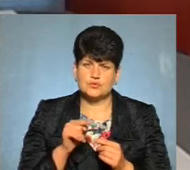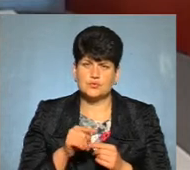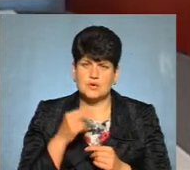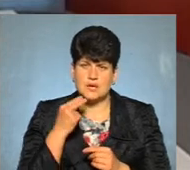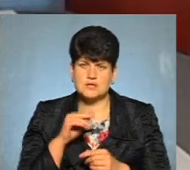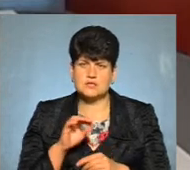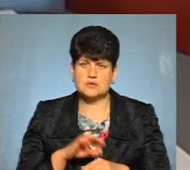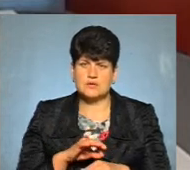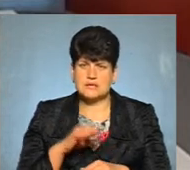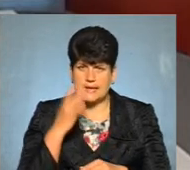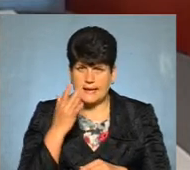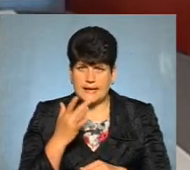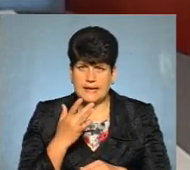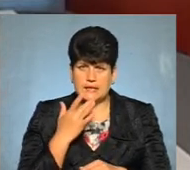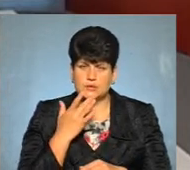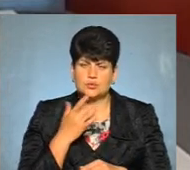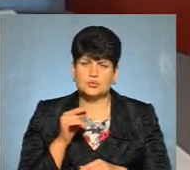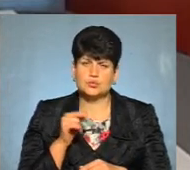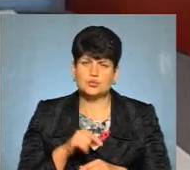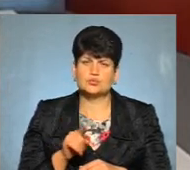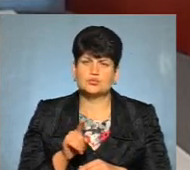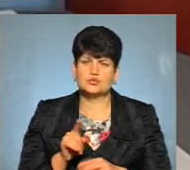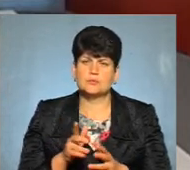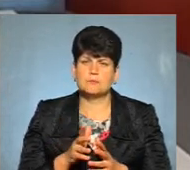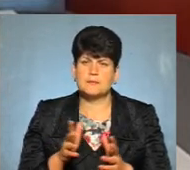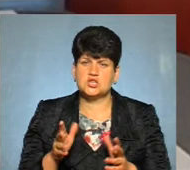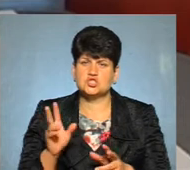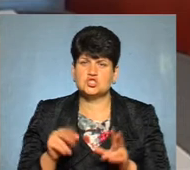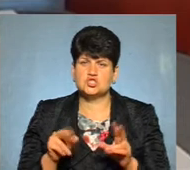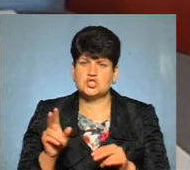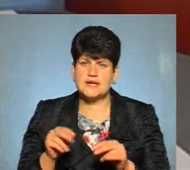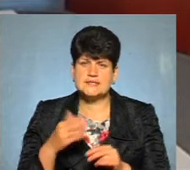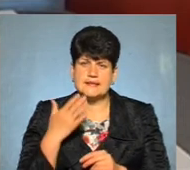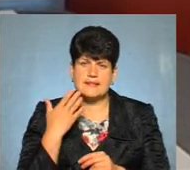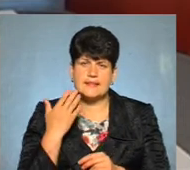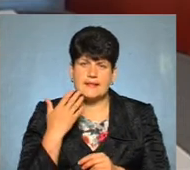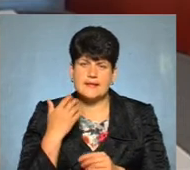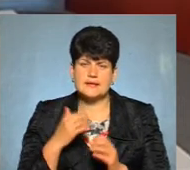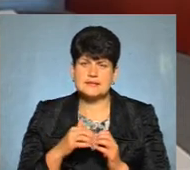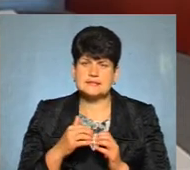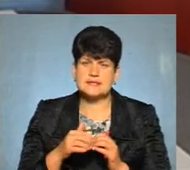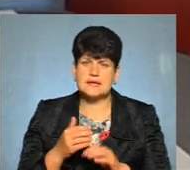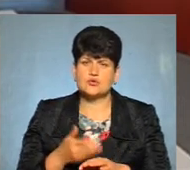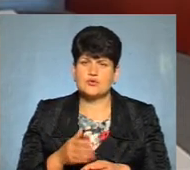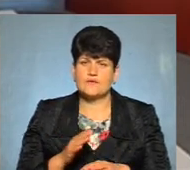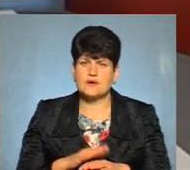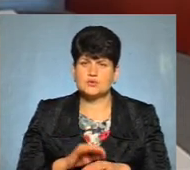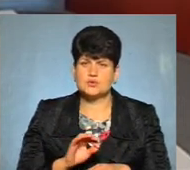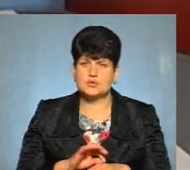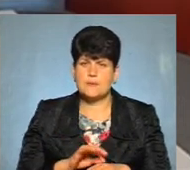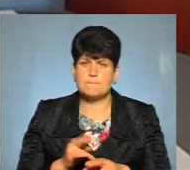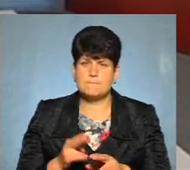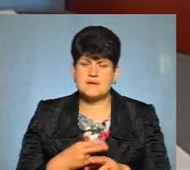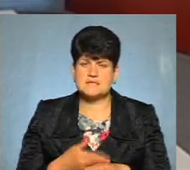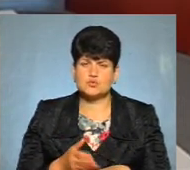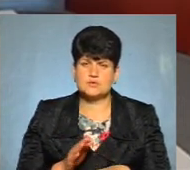перехворіти влітку, тому що більше шансів на легкий або середньої важкості перебіг без ускладнень і